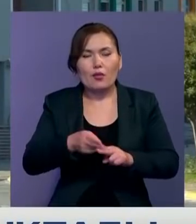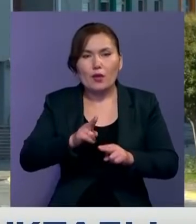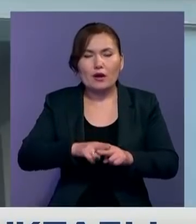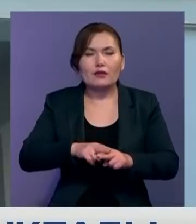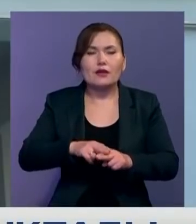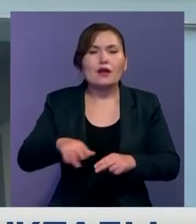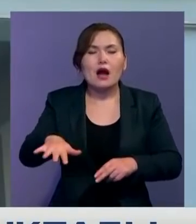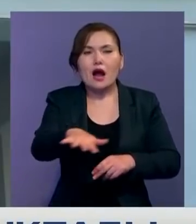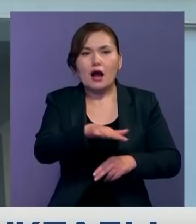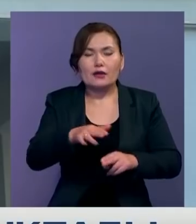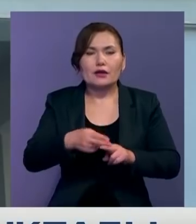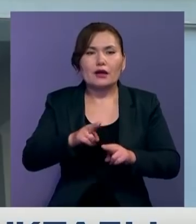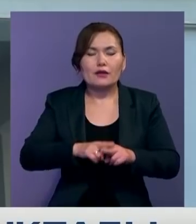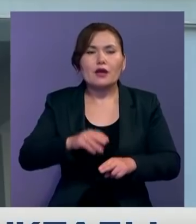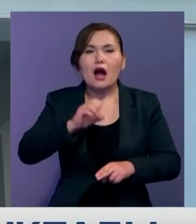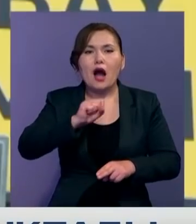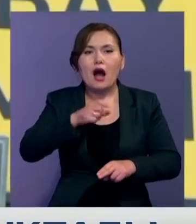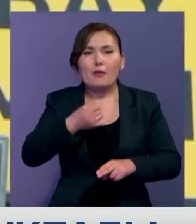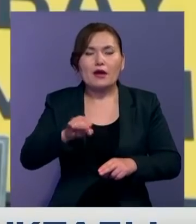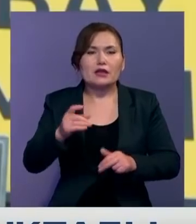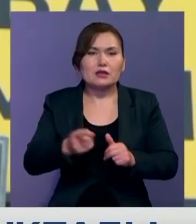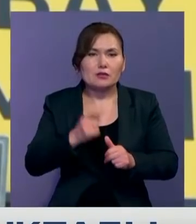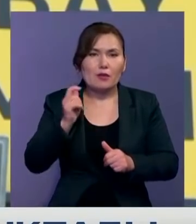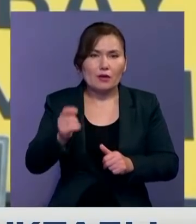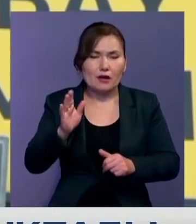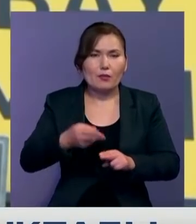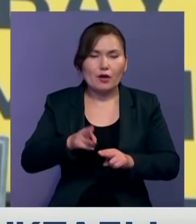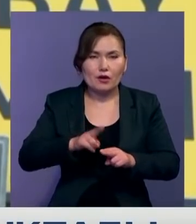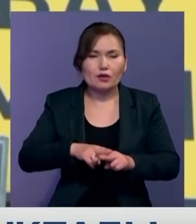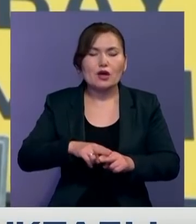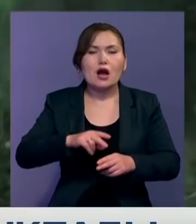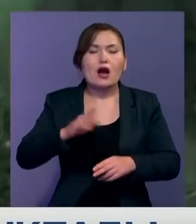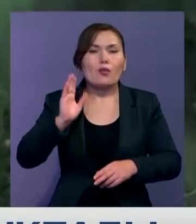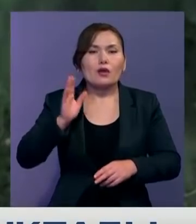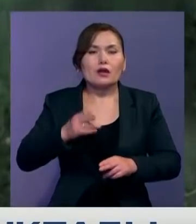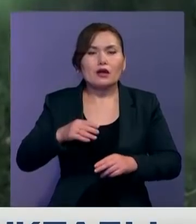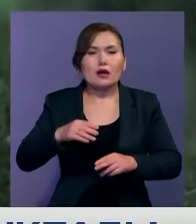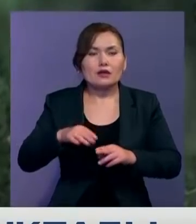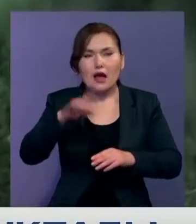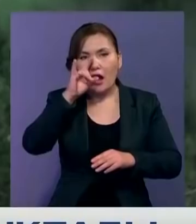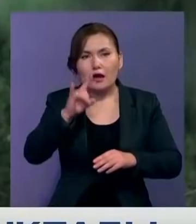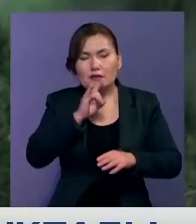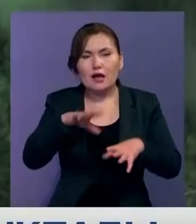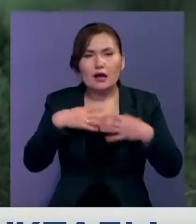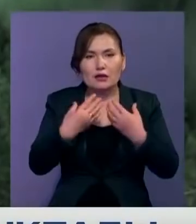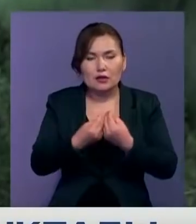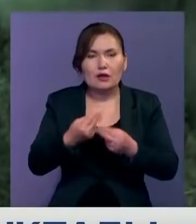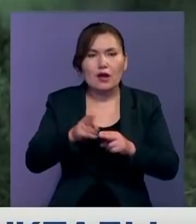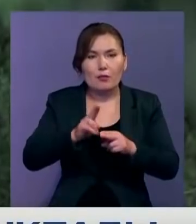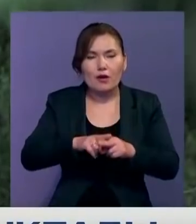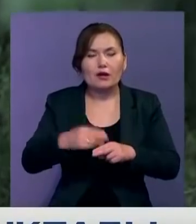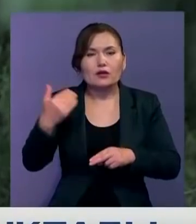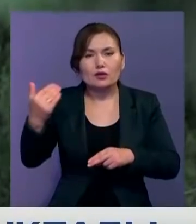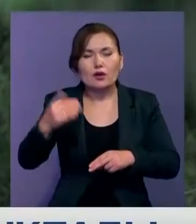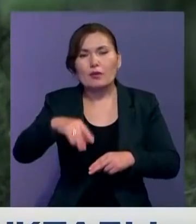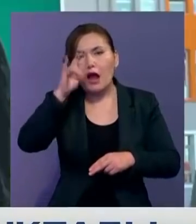шаһардың алаңының бірінде Хаким Абайдың есімі берілмекші. Мұнымен сабақтас жүздесуде диаспора өкілдері үшін ұйымдастырылған қазақ тілі